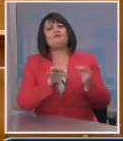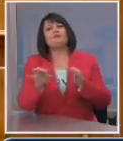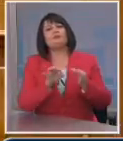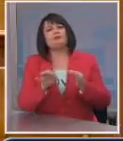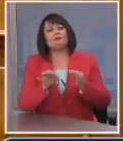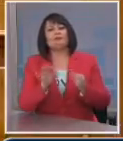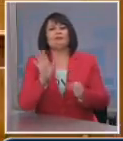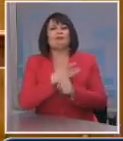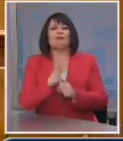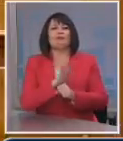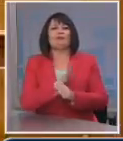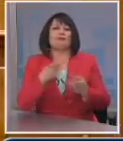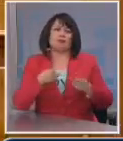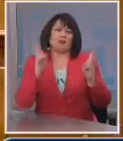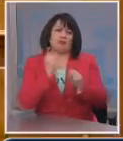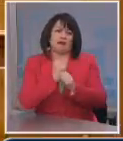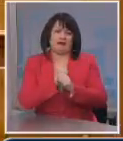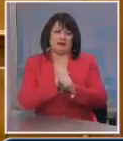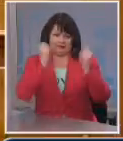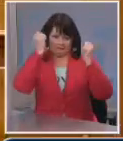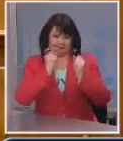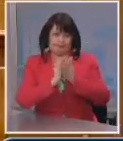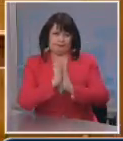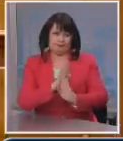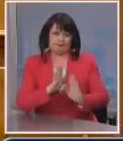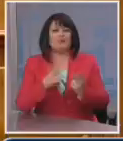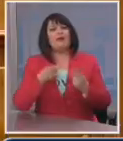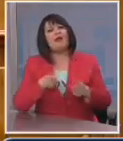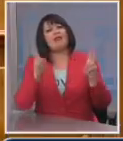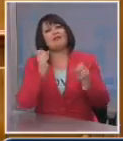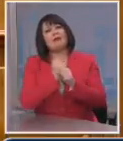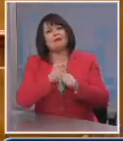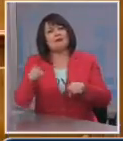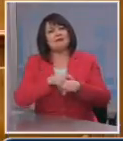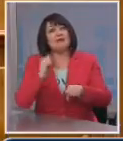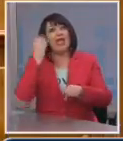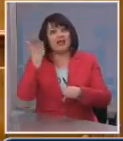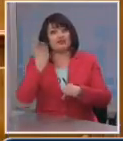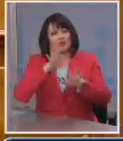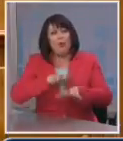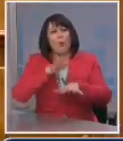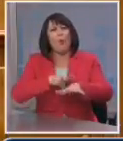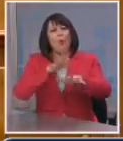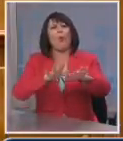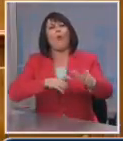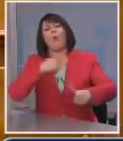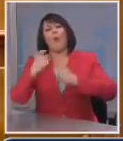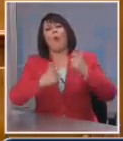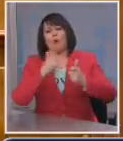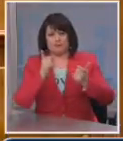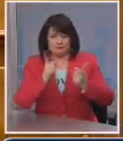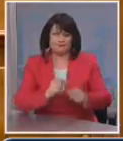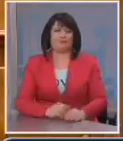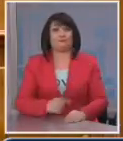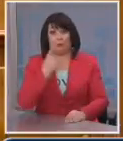εξοντώνει τους ελεύθερους επαγγελματίες. Είναι οι άνθρωποι οι οποίοι διαδηλώνουν σήμερα, κατά χιλιάδες έξω από τη Βουλή.